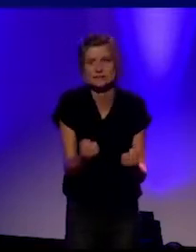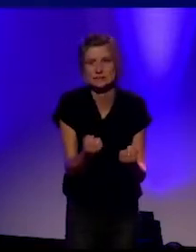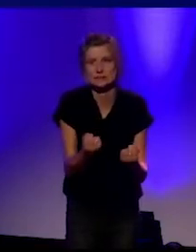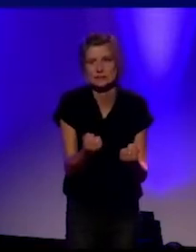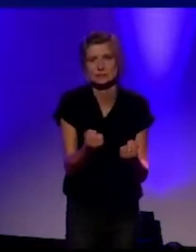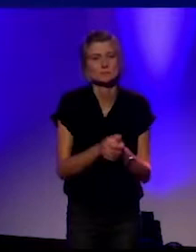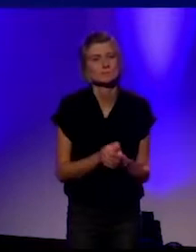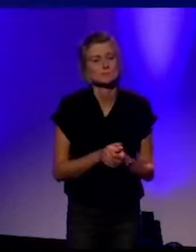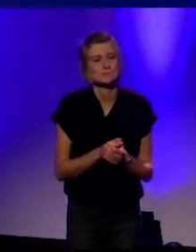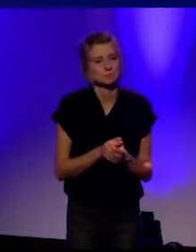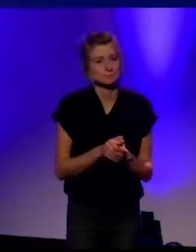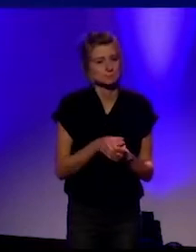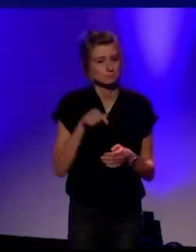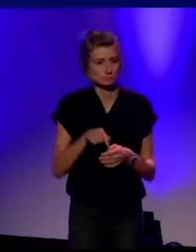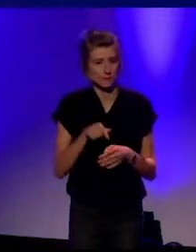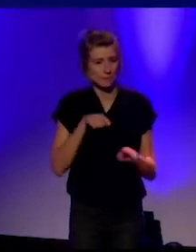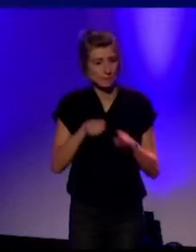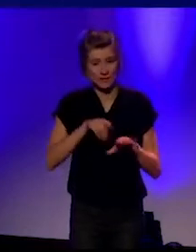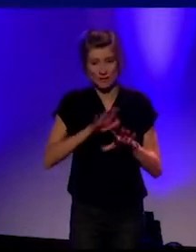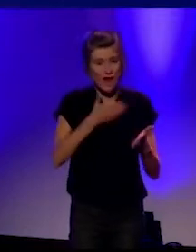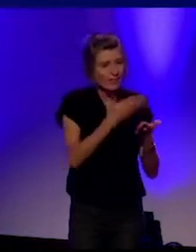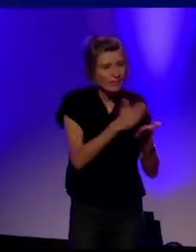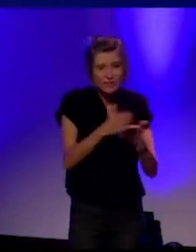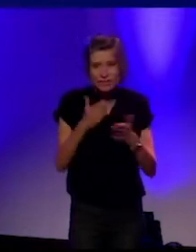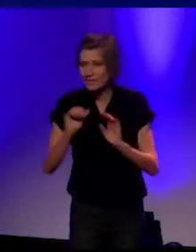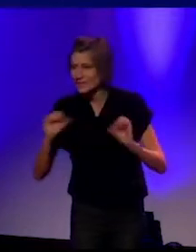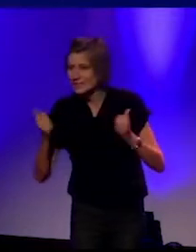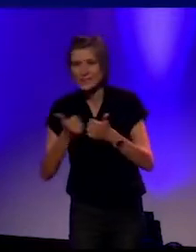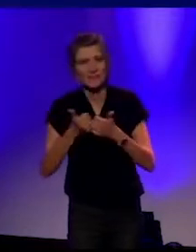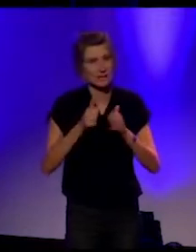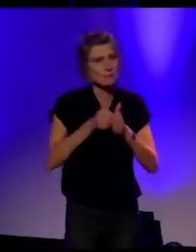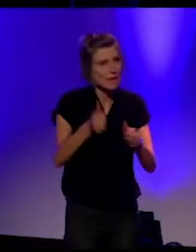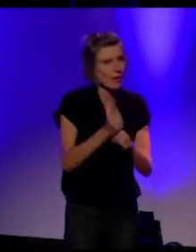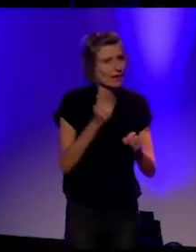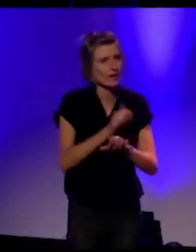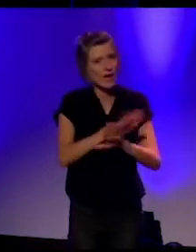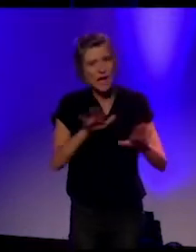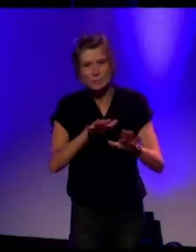daarin al haar geledingen aan meewerkt. Ik dank u.